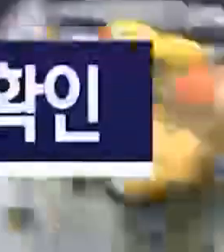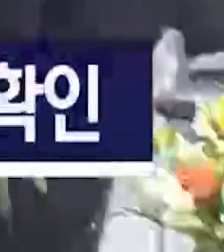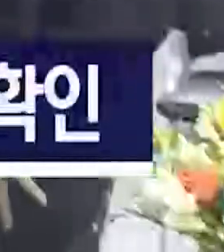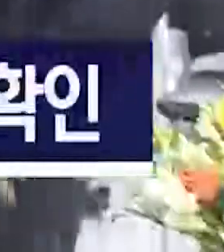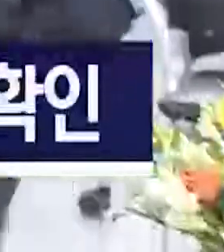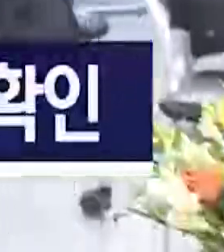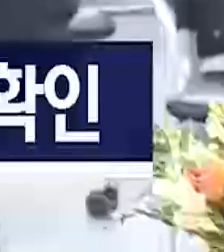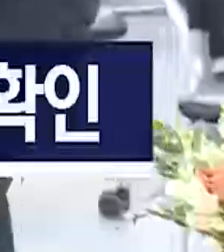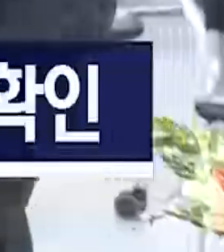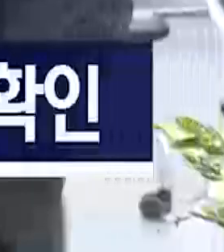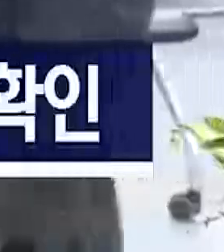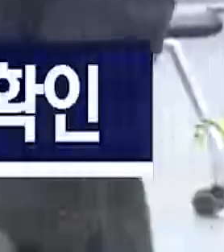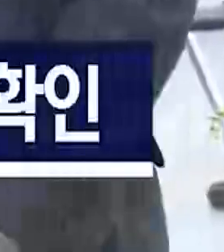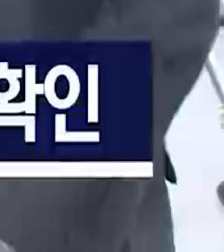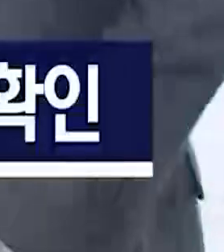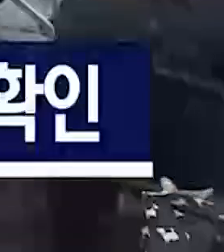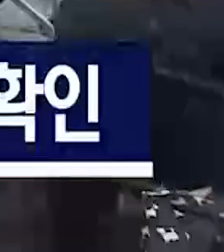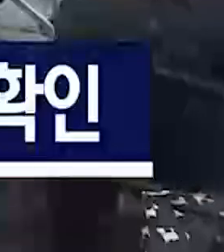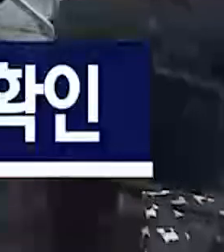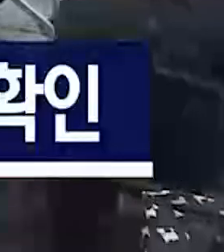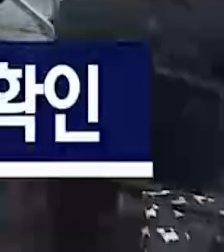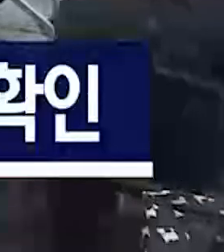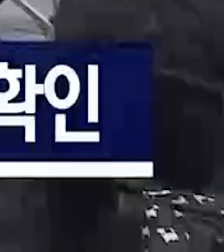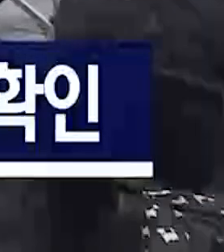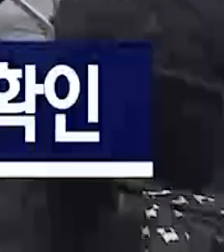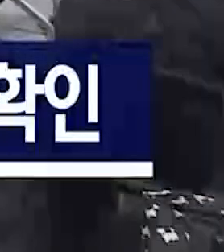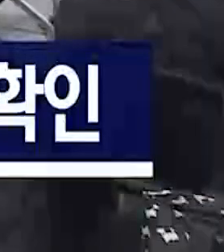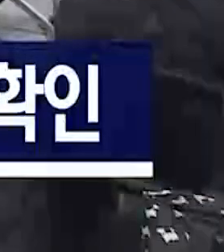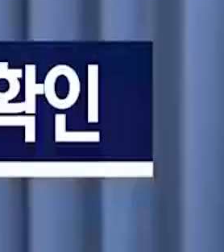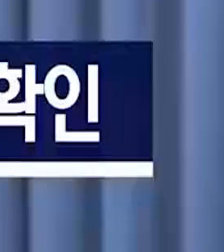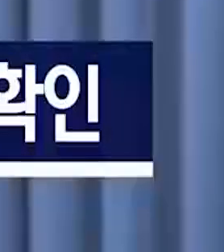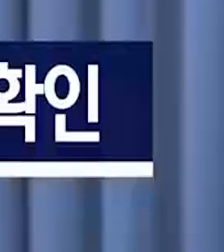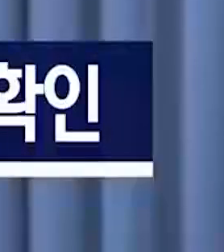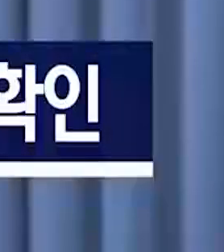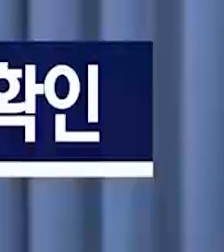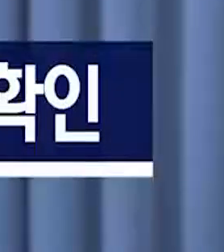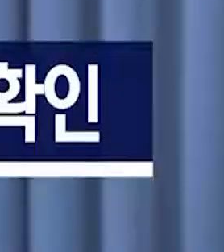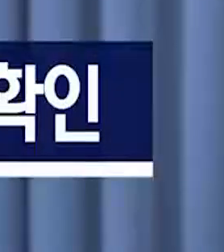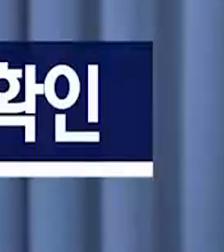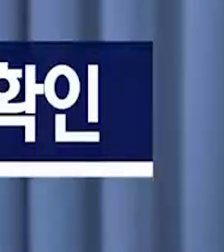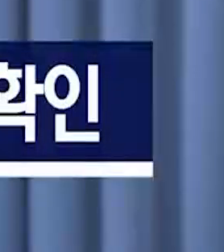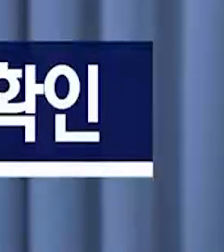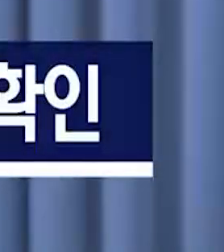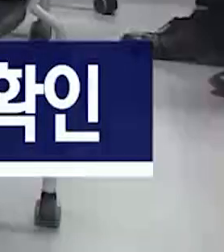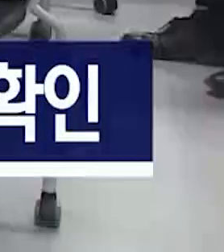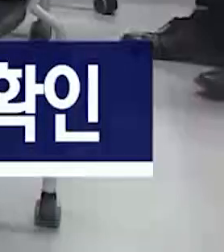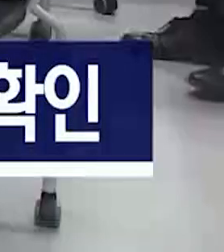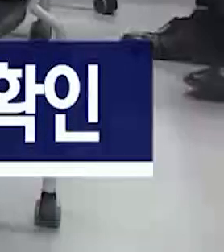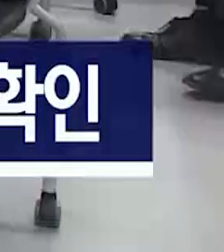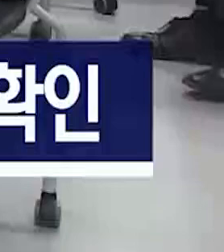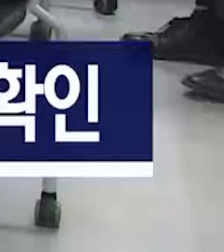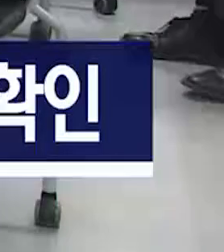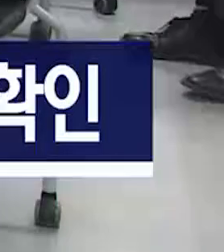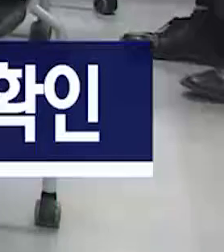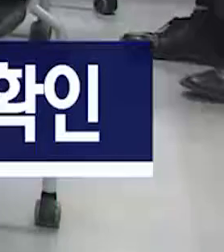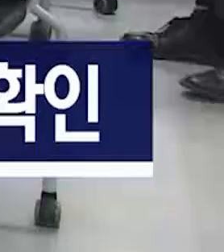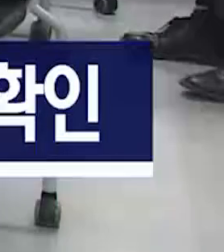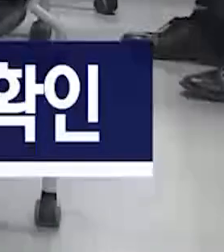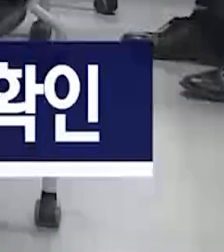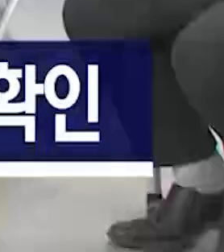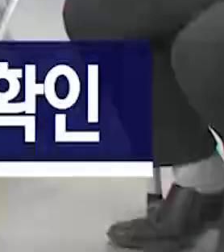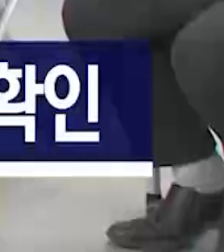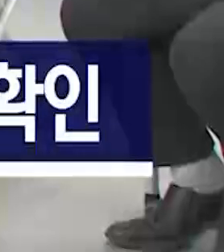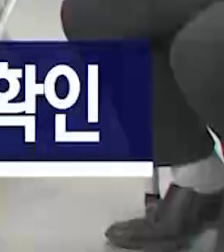강기정 광주광역시장이 민선 8기 시정에 불통을 꼬집은 시민사회단체와 맞장 토론을 벌였습니다. 소통과 협치를